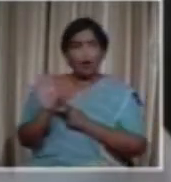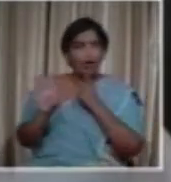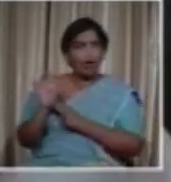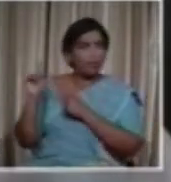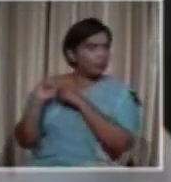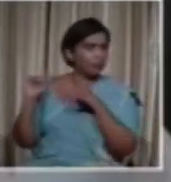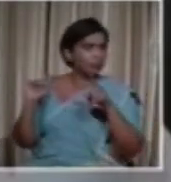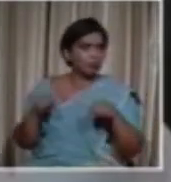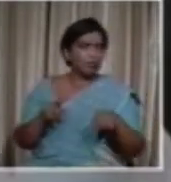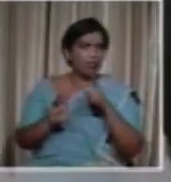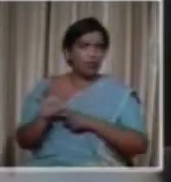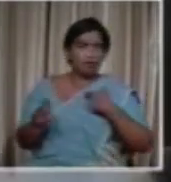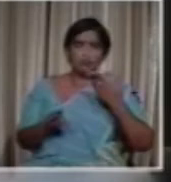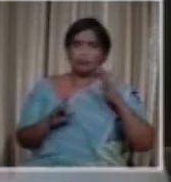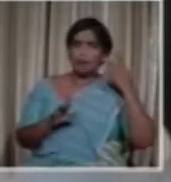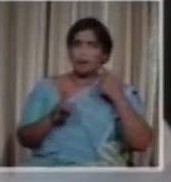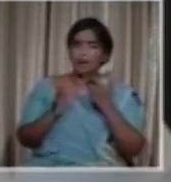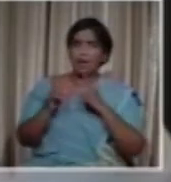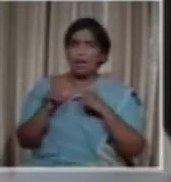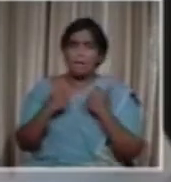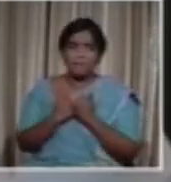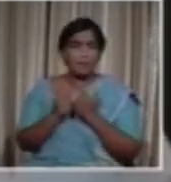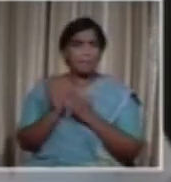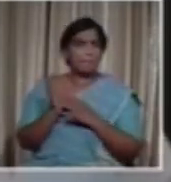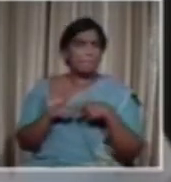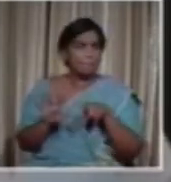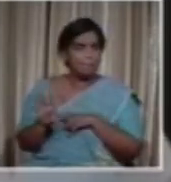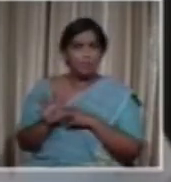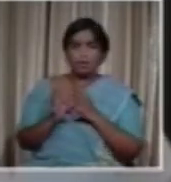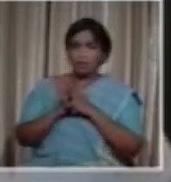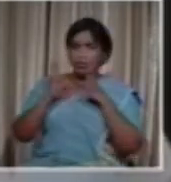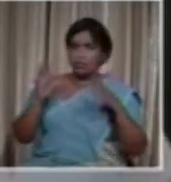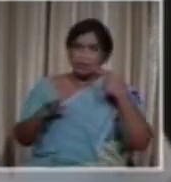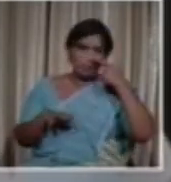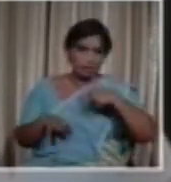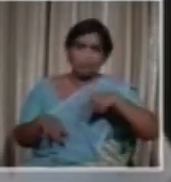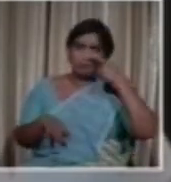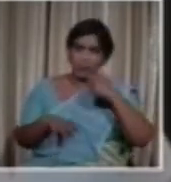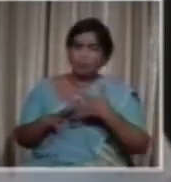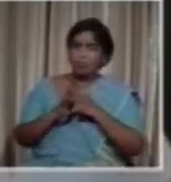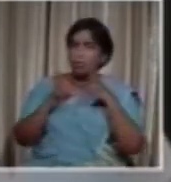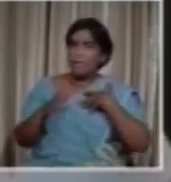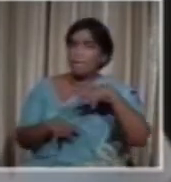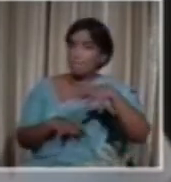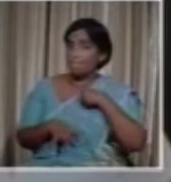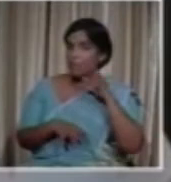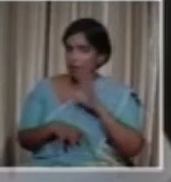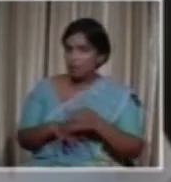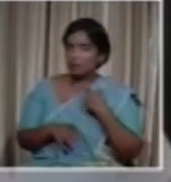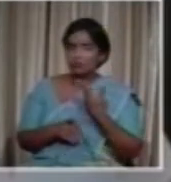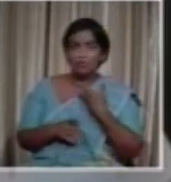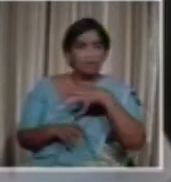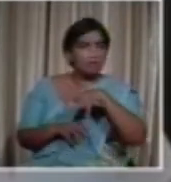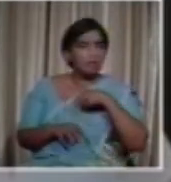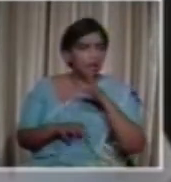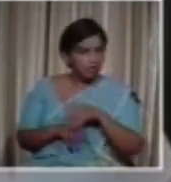සාපේක්ෂව පසුගිය අප්‍රේල් මැයි කියන මාස දෙකේ විශාල වශයෙන් ඉන්ධන තුග පාවිච්චියර ලබාගෙන තියෙනවා කියන එක පරිභෝජන ලබා තිනවා